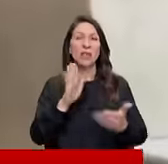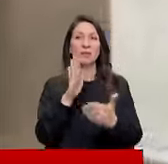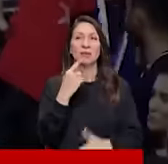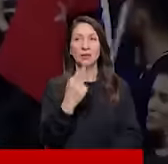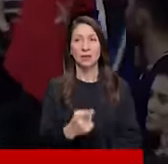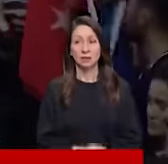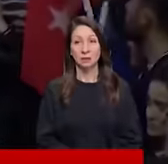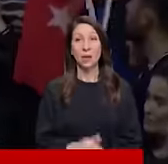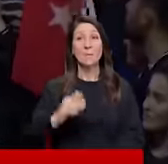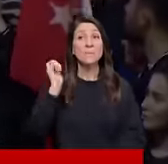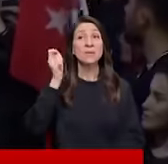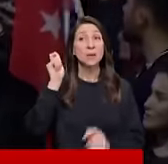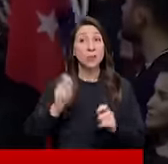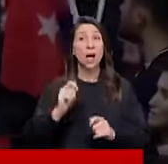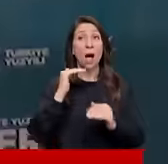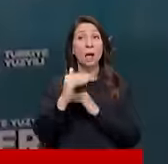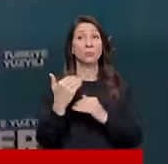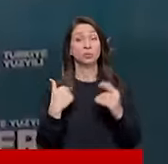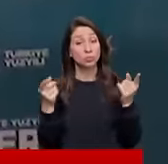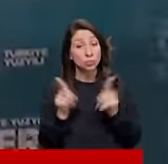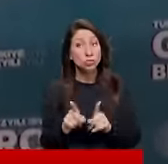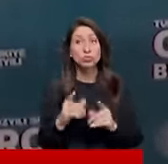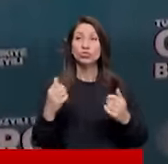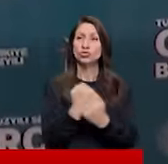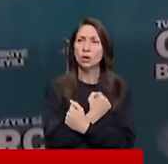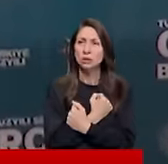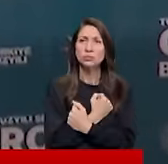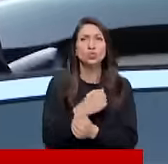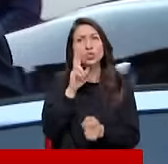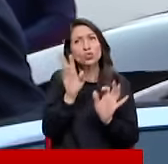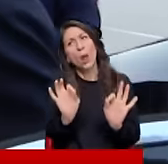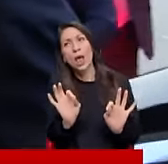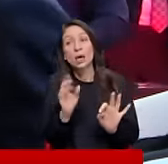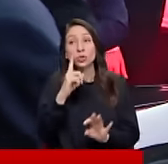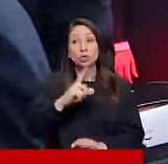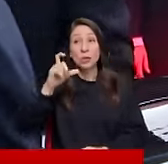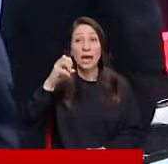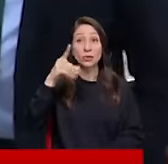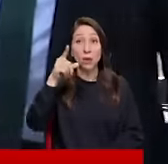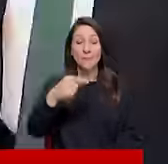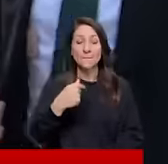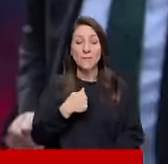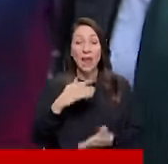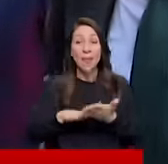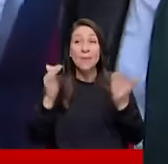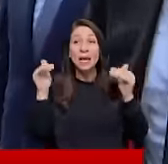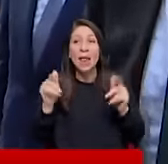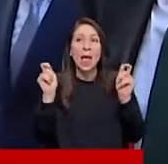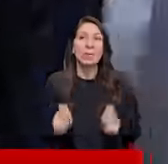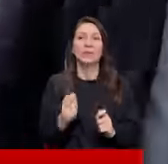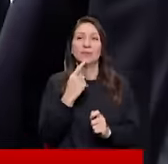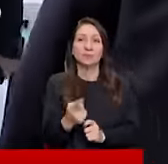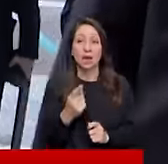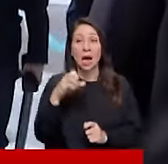gösterdi dedi. Mitingler yaptım. Halkımla bütünleştim. Kucaklaştım. Netice böyle oldu. Cumhurbaşkanı Erdoğan ben elimden geleni yaptım